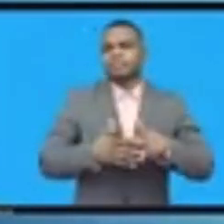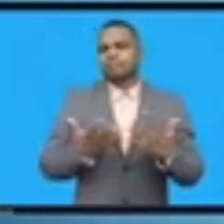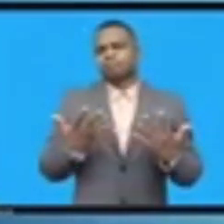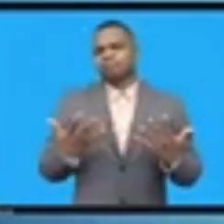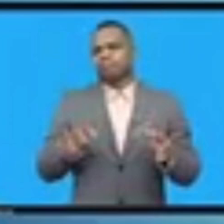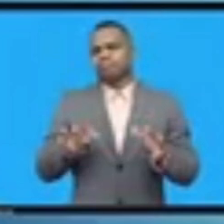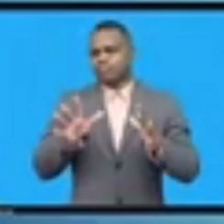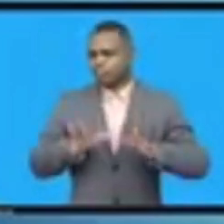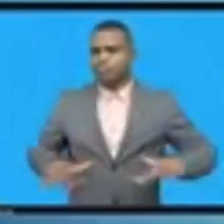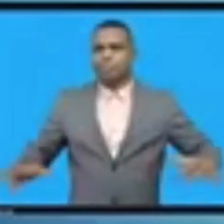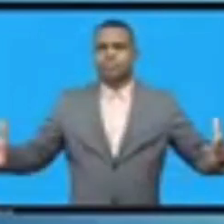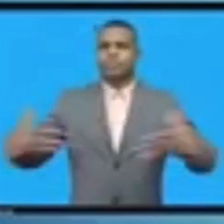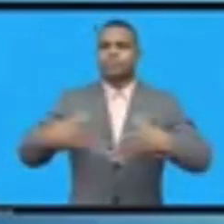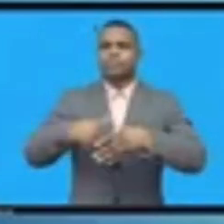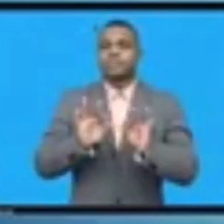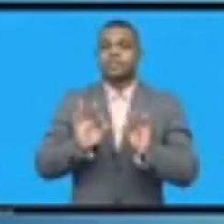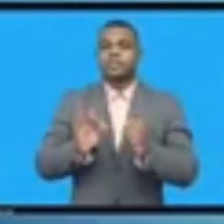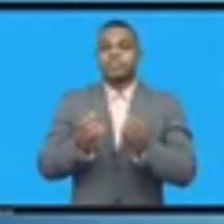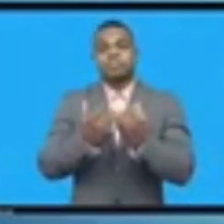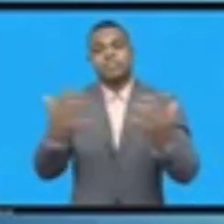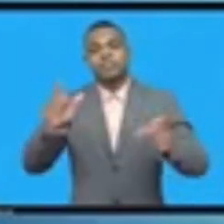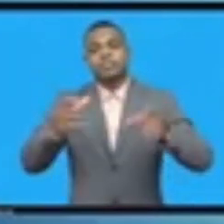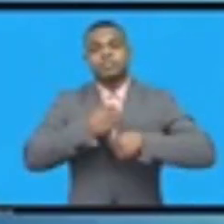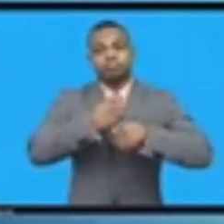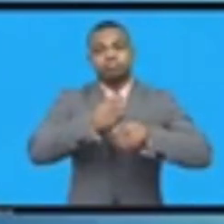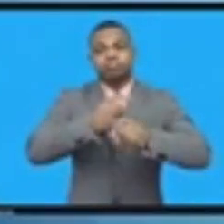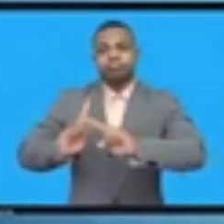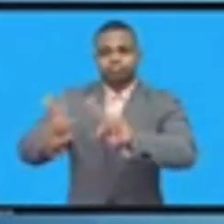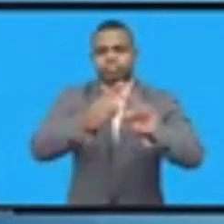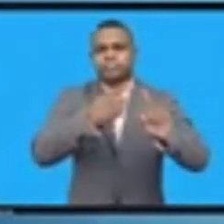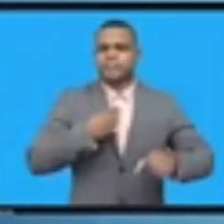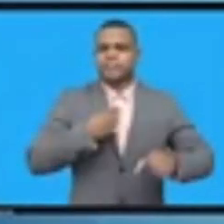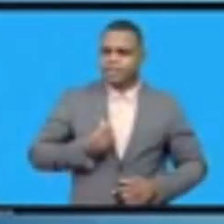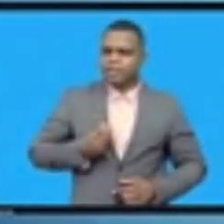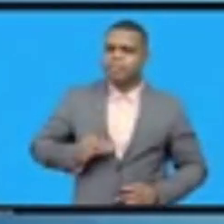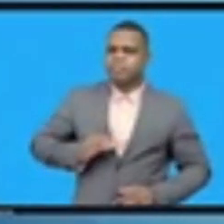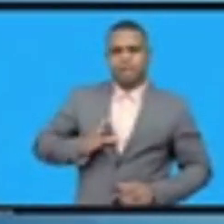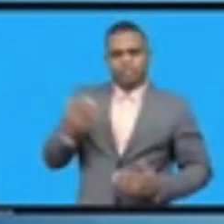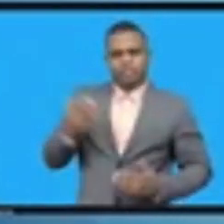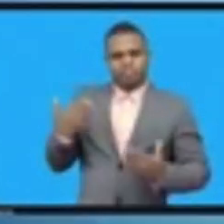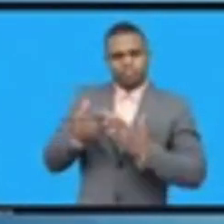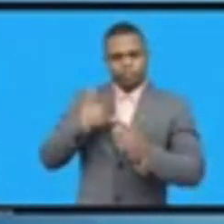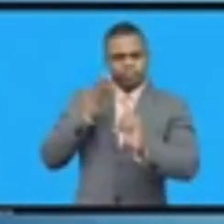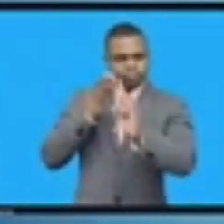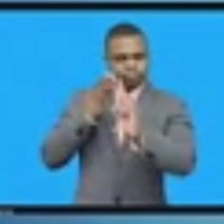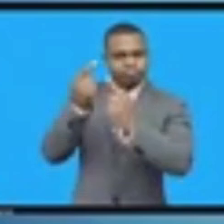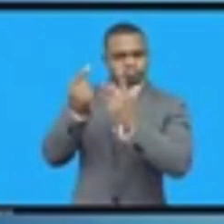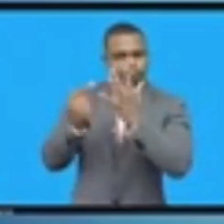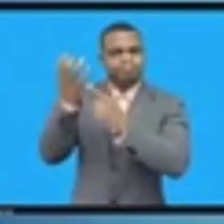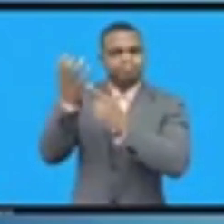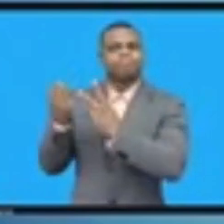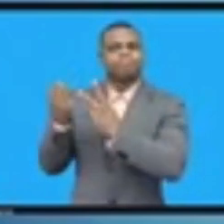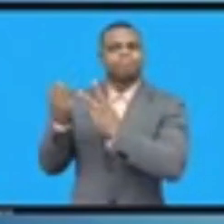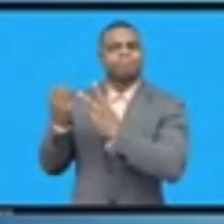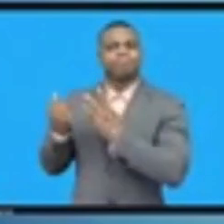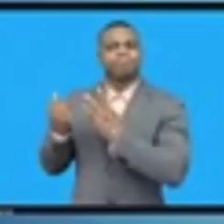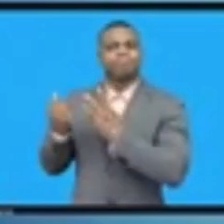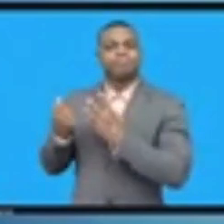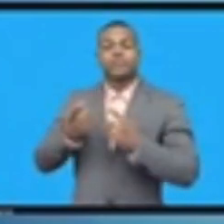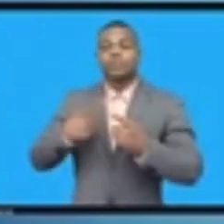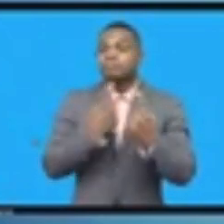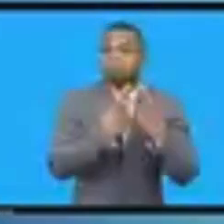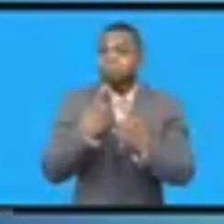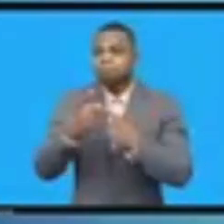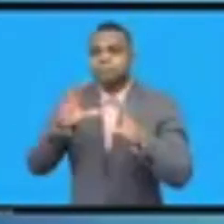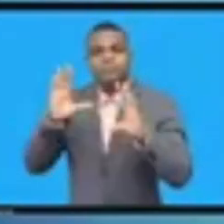现这一点。我们的讨论也主要是涉及在数据转型以及有关数据未来的各